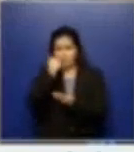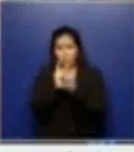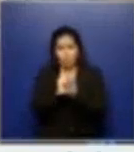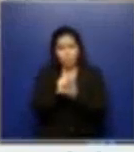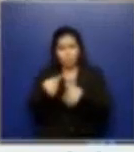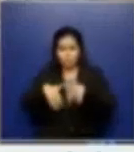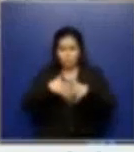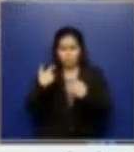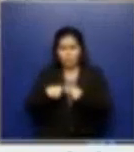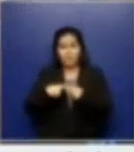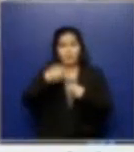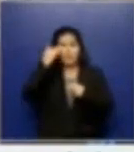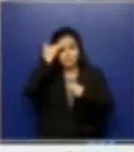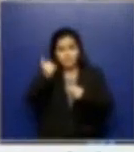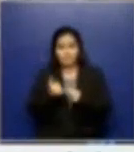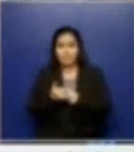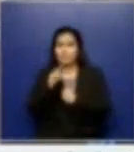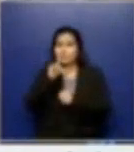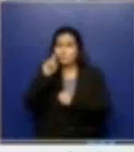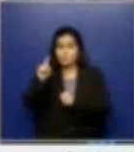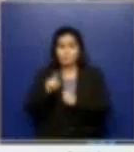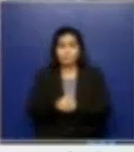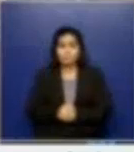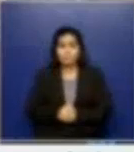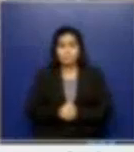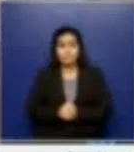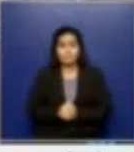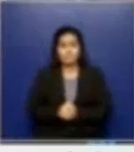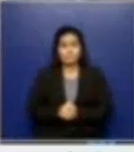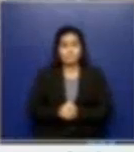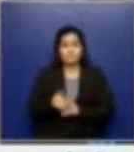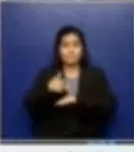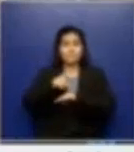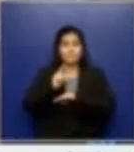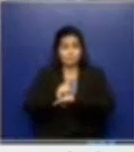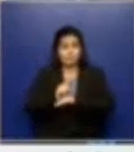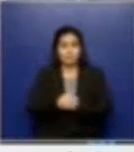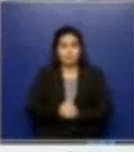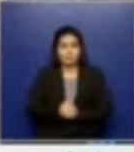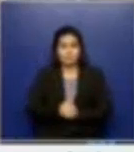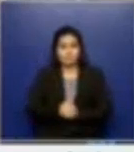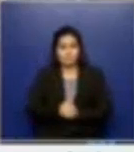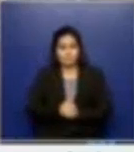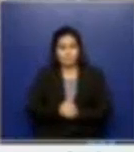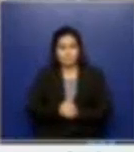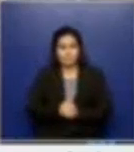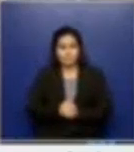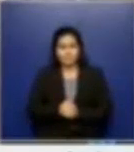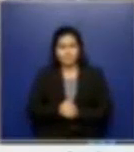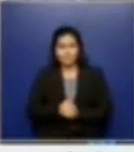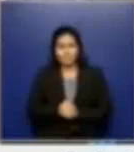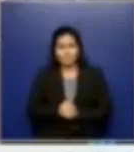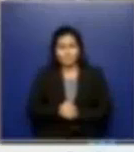ากนี่ท่านตอบหน่อยท่านประธานที่เคารพครับเมื่อเป็นเช่นนี้แล้วนี่ถามว่